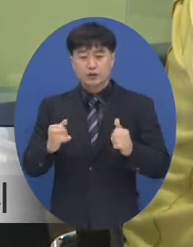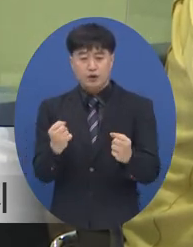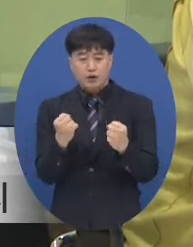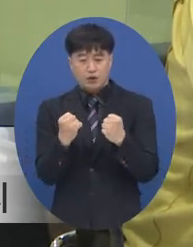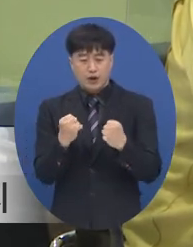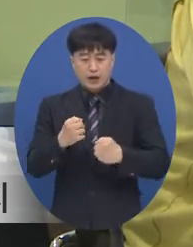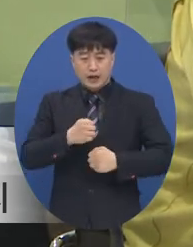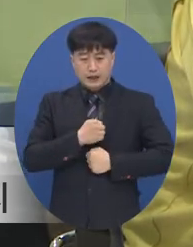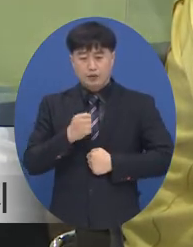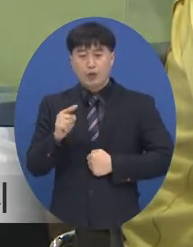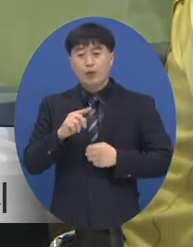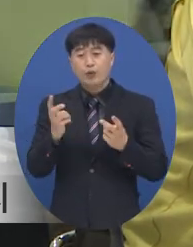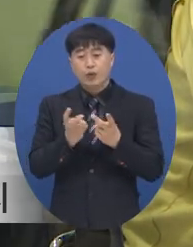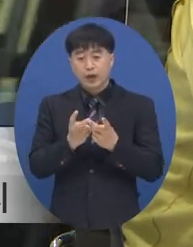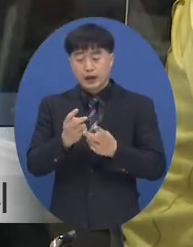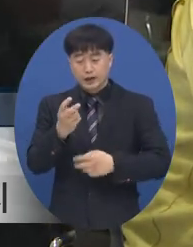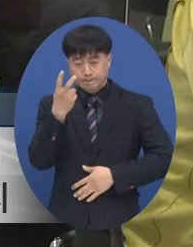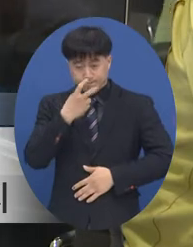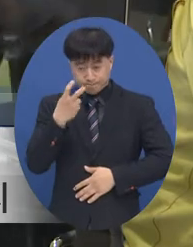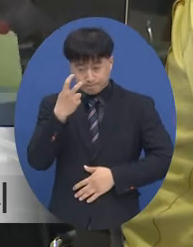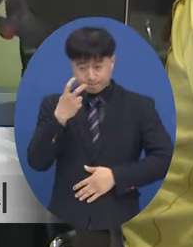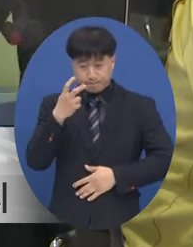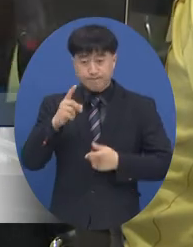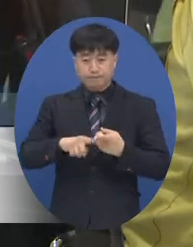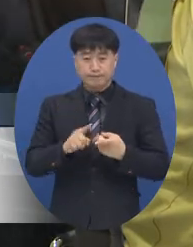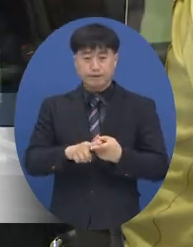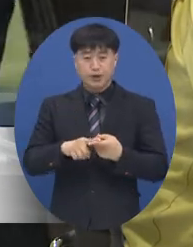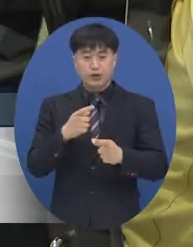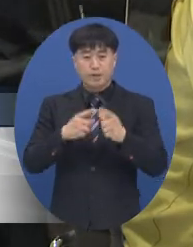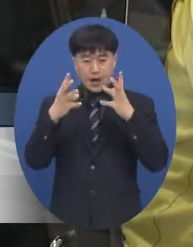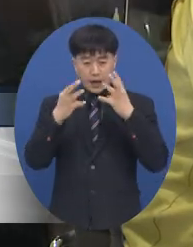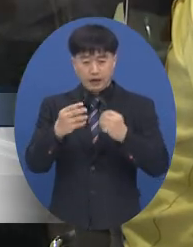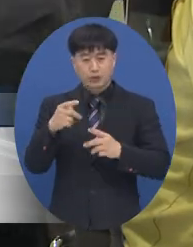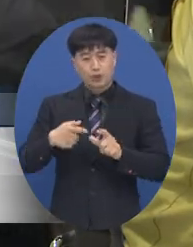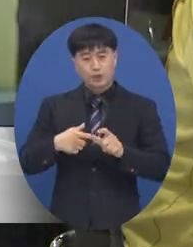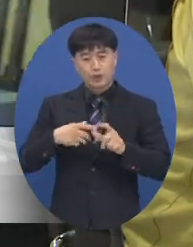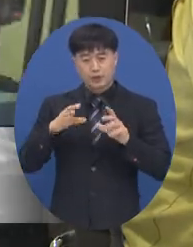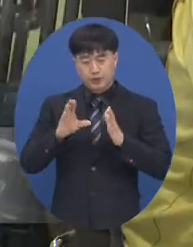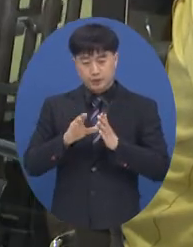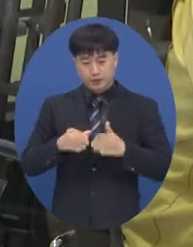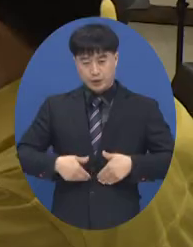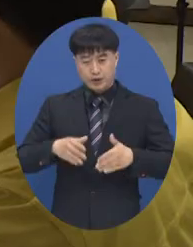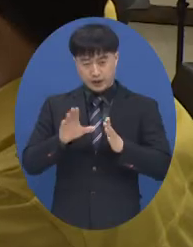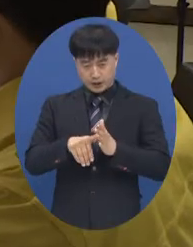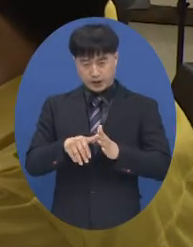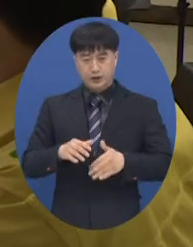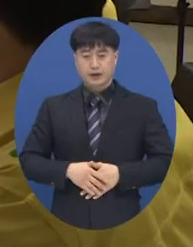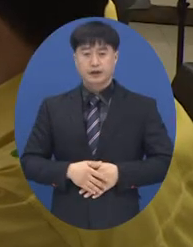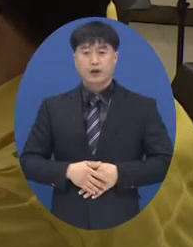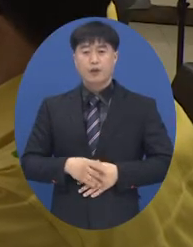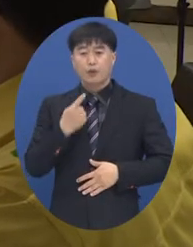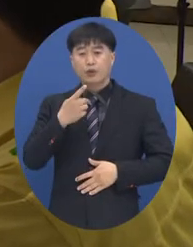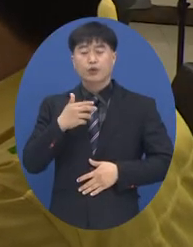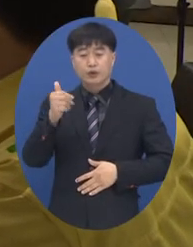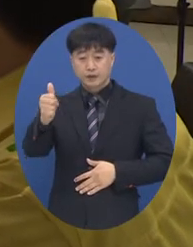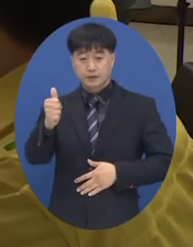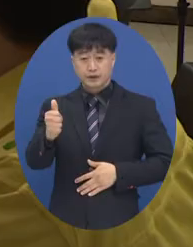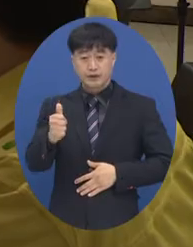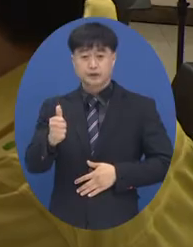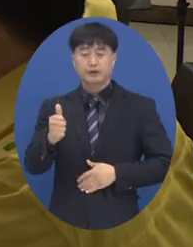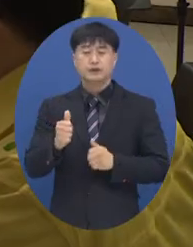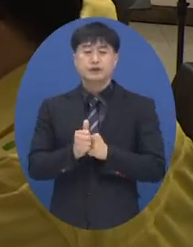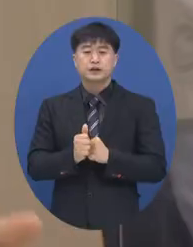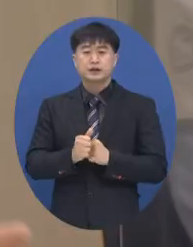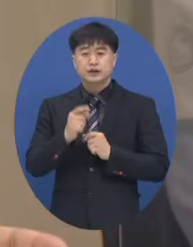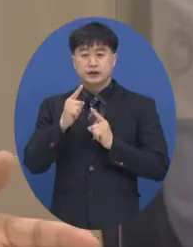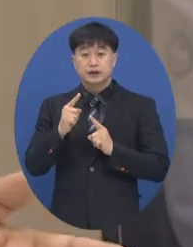경기도민의 건강, 안전을 어떻게 지킬 것인지 더 많은 고민을 해야 되는 그런 시점인 것 같습니다. 오병권 경기도지사